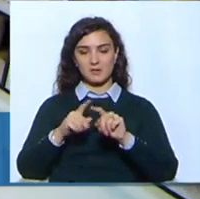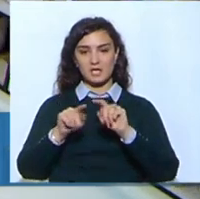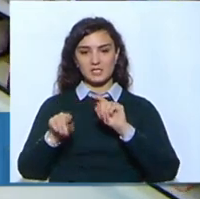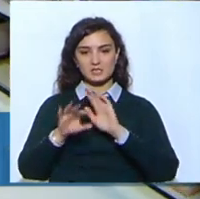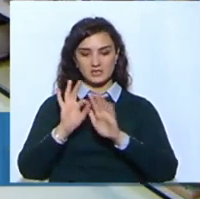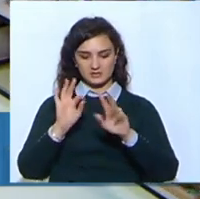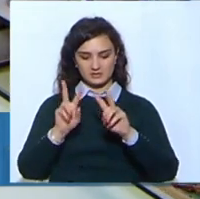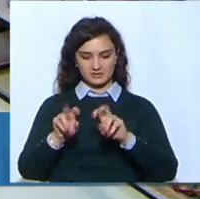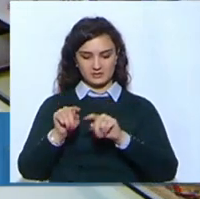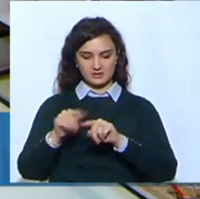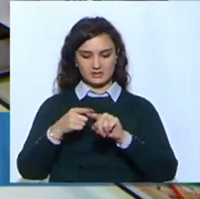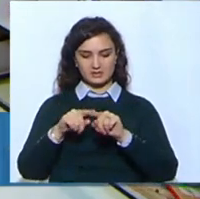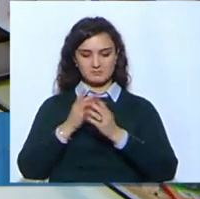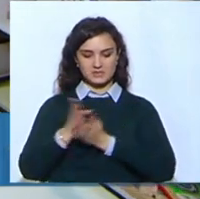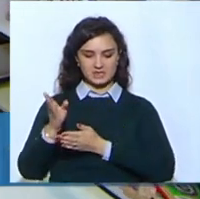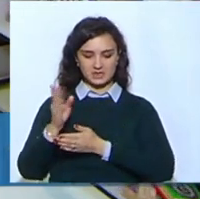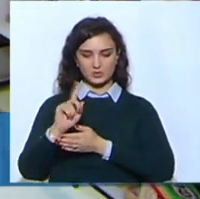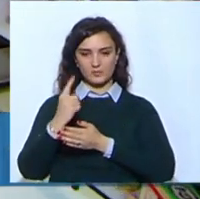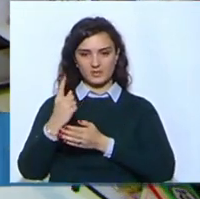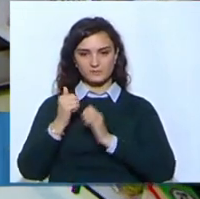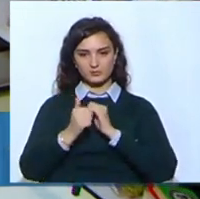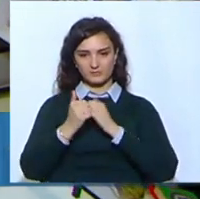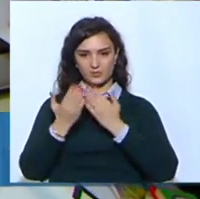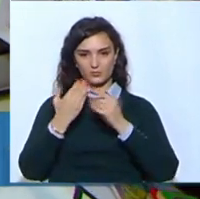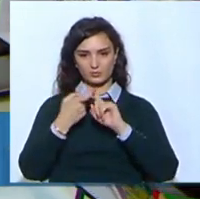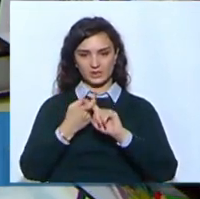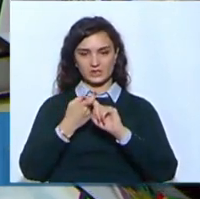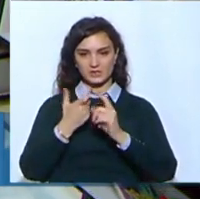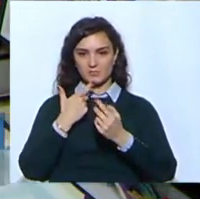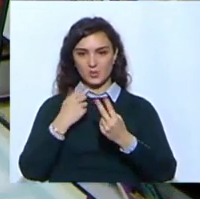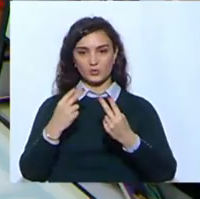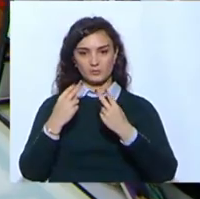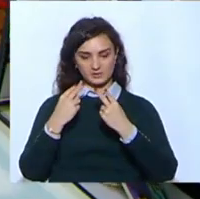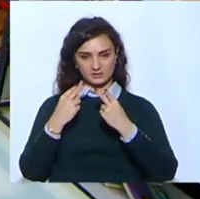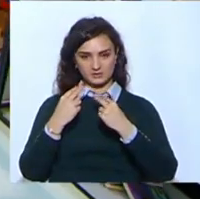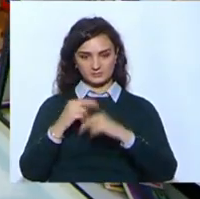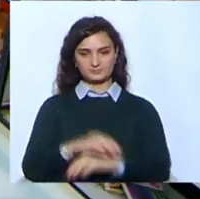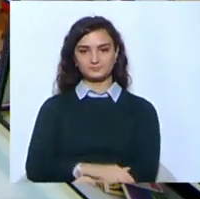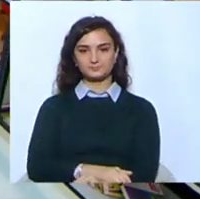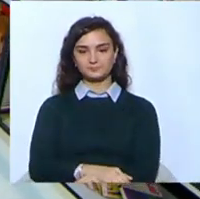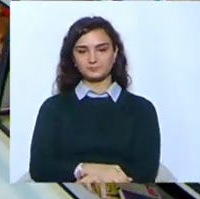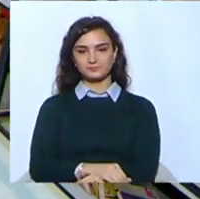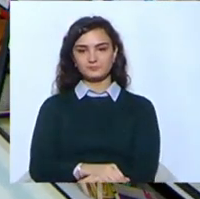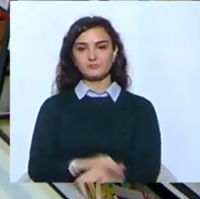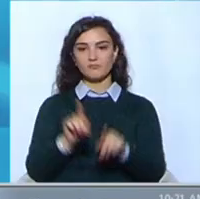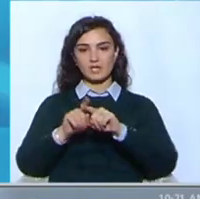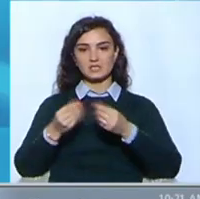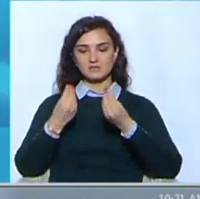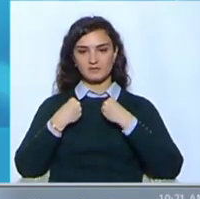აპლიკაცია მიზნად ისახავს ერთი მხრივ მუდმივ კომუნიკაციას მაყურებელთან, რომელიც გვაძლევს